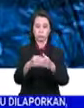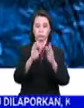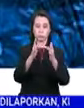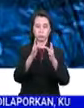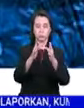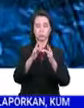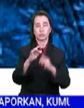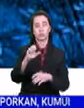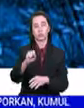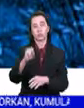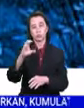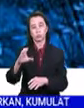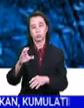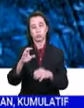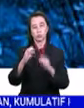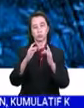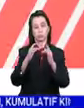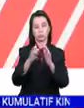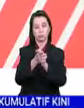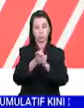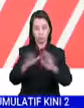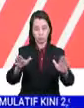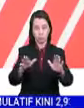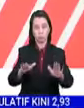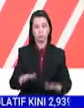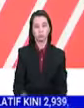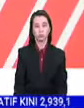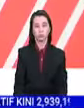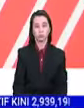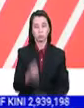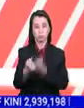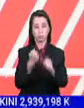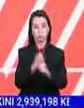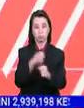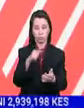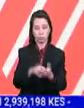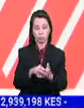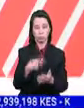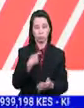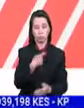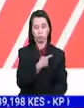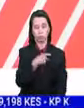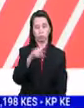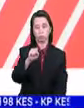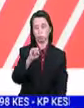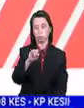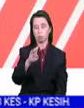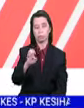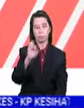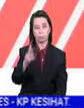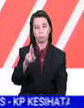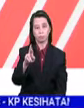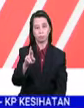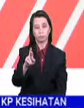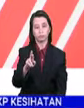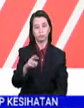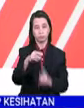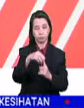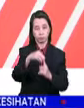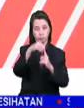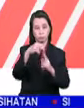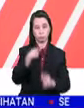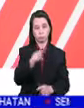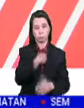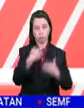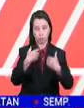Security Malaysia di bawah program Cyber Safe. Pada tahun ini, kita ada tema yang kita panggil Kita Cyber. Dan uniknya Kita Cyber ini, kita